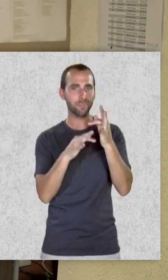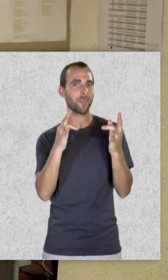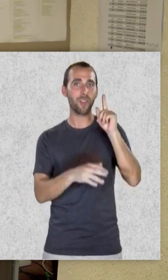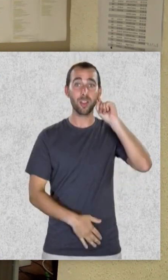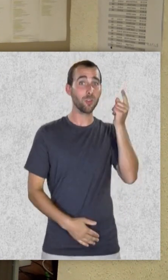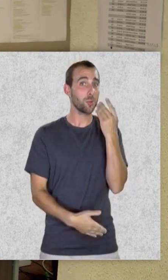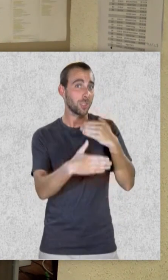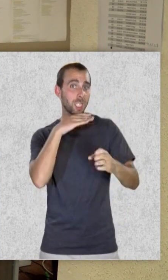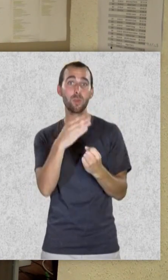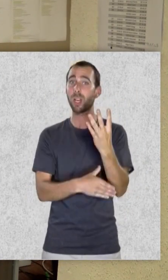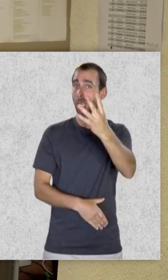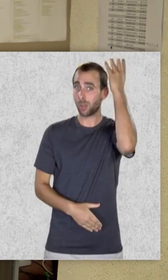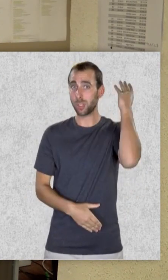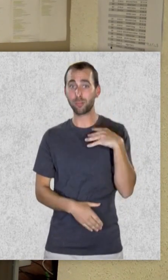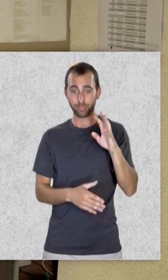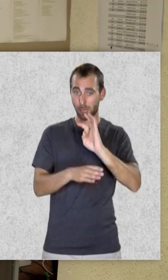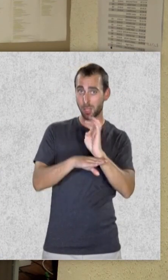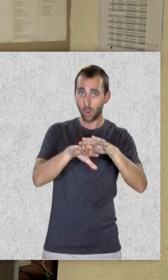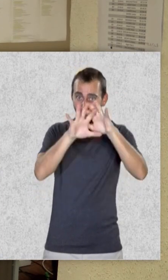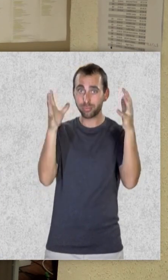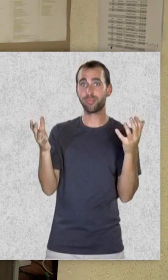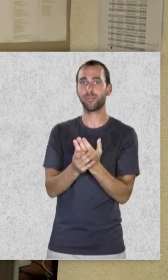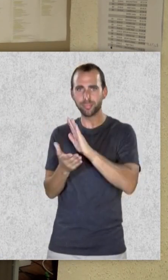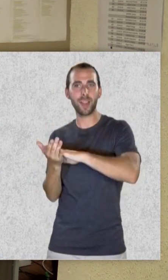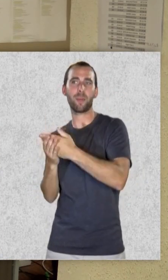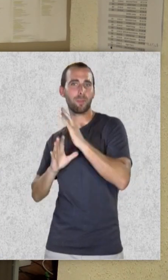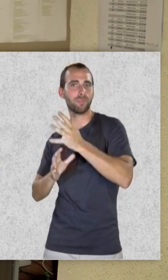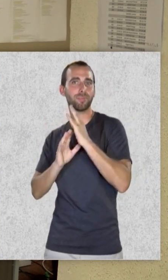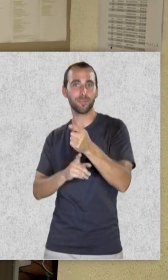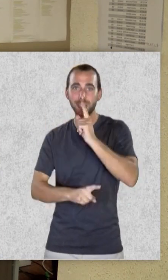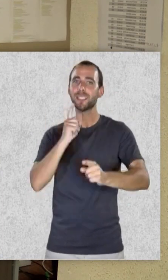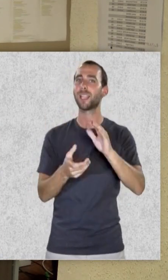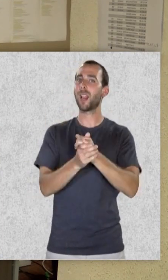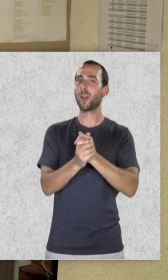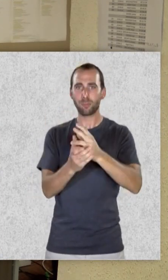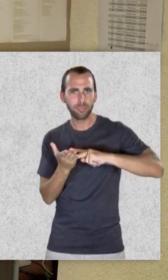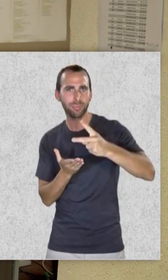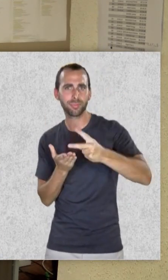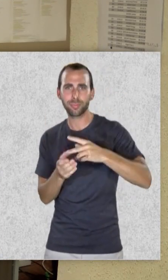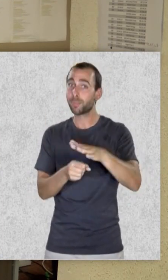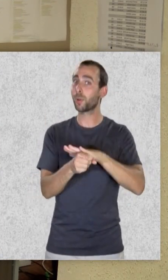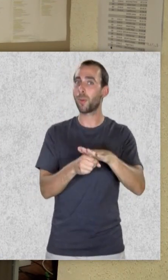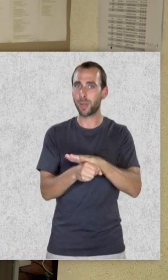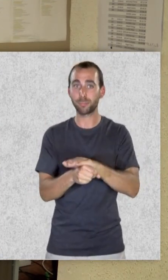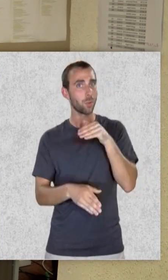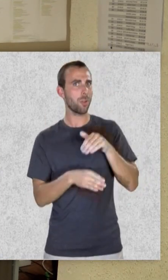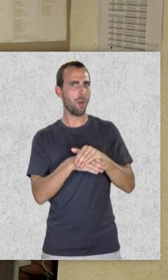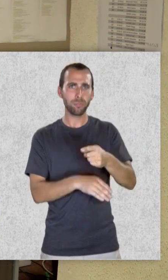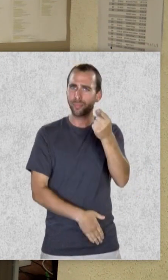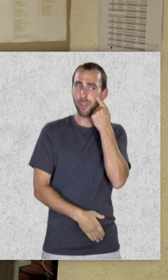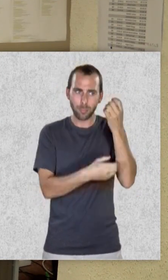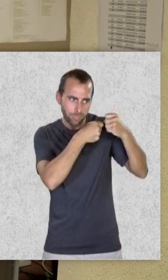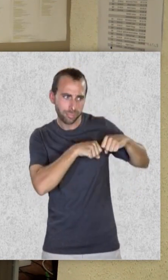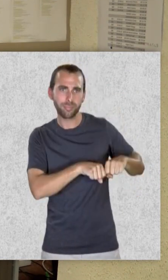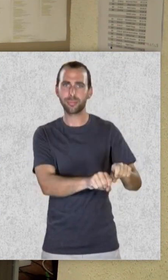en Nouvelle-Calédonie, entièrement traduite par un interprète langue des signes française, Léo Toigo. Ce soir, vous verrez comment Anélia